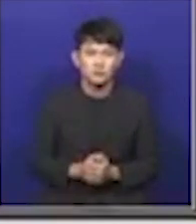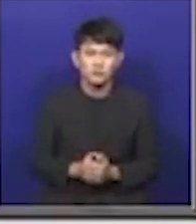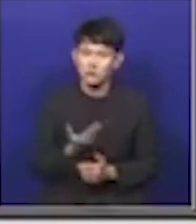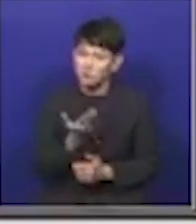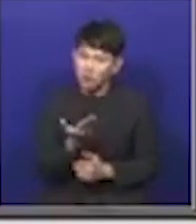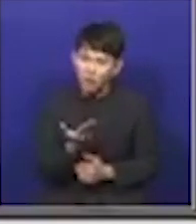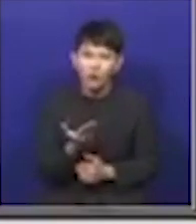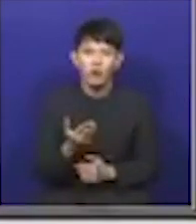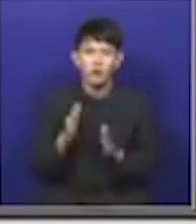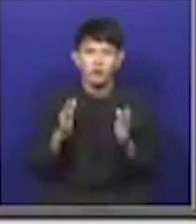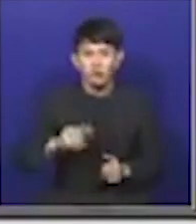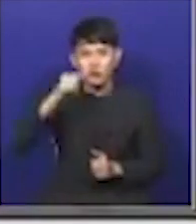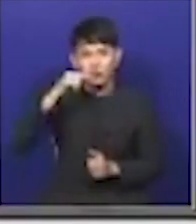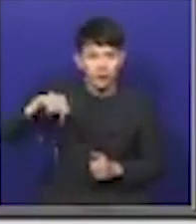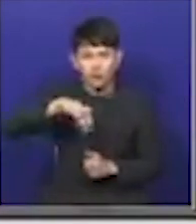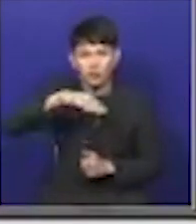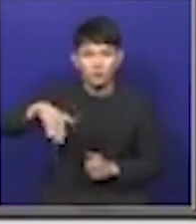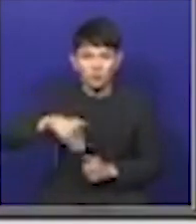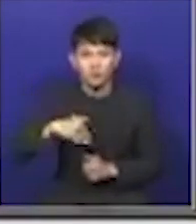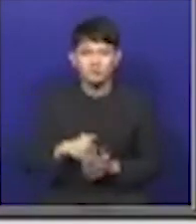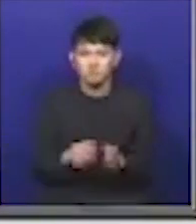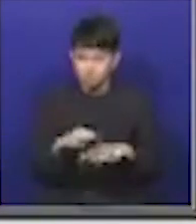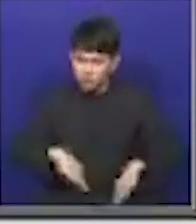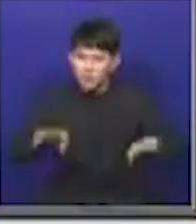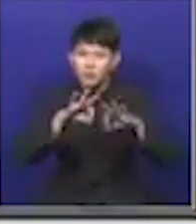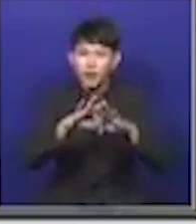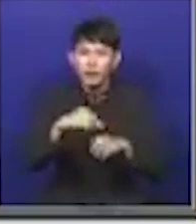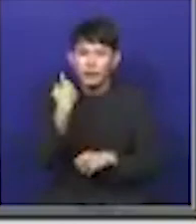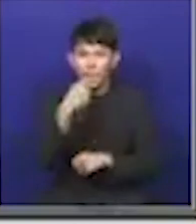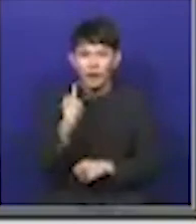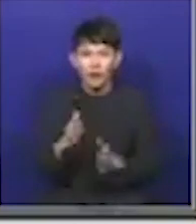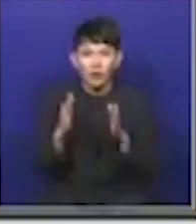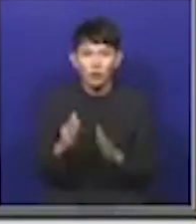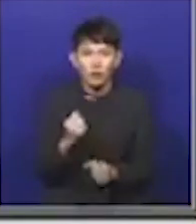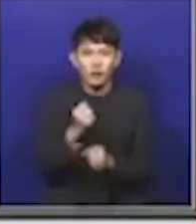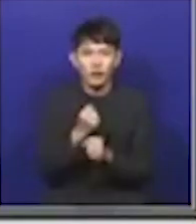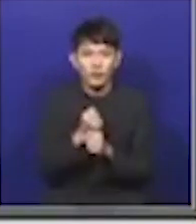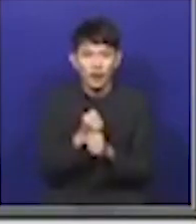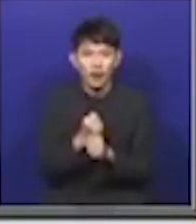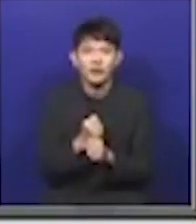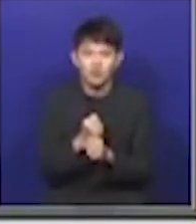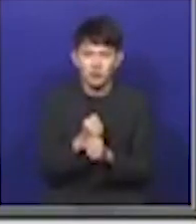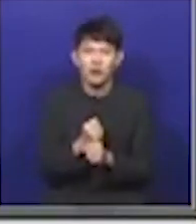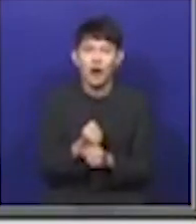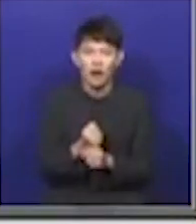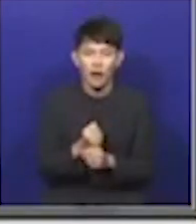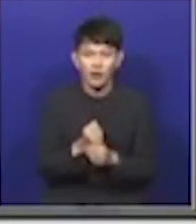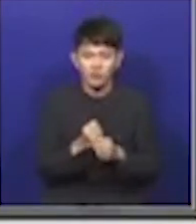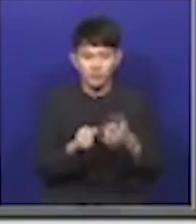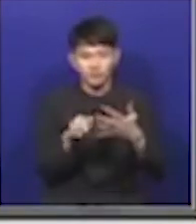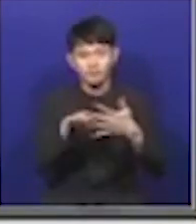ขอให้คนไทยทั้งประเทศโดยเฉพาะคนระดับกลางลงไปล่างได้ประโยชน์สูงสุดฮ